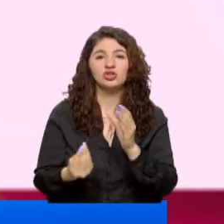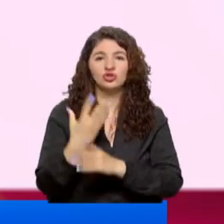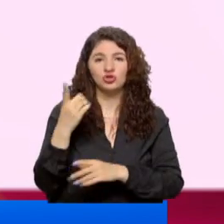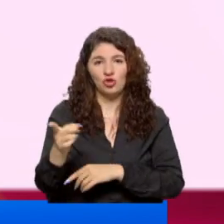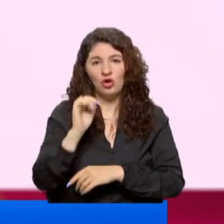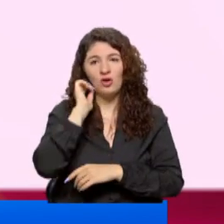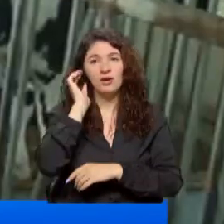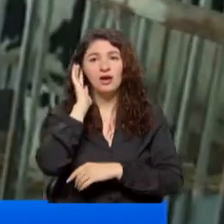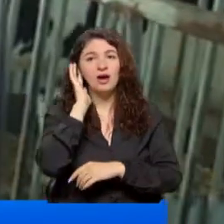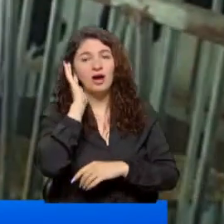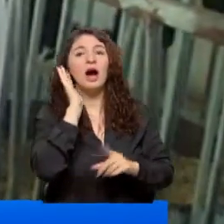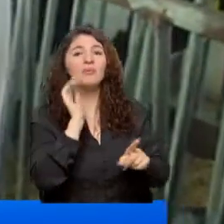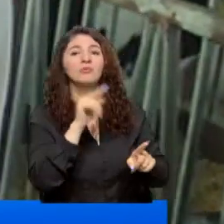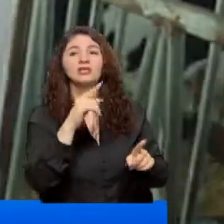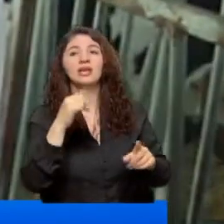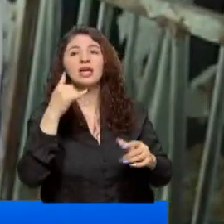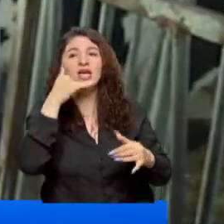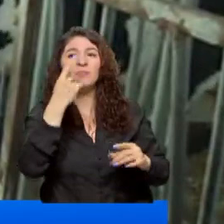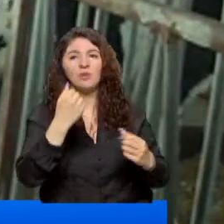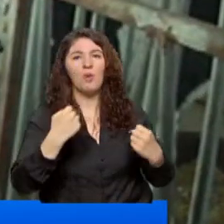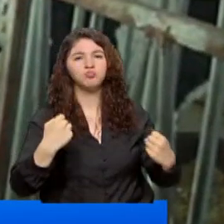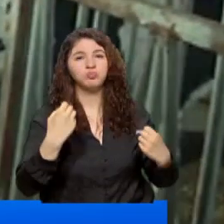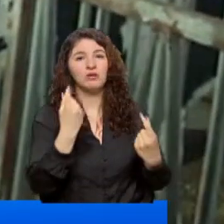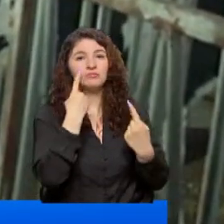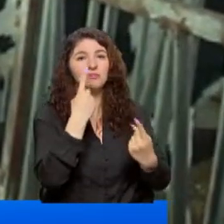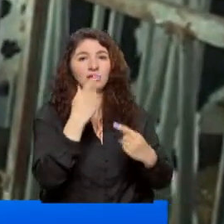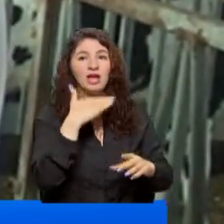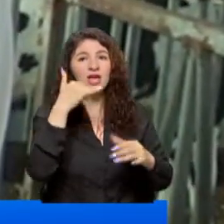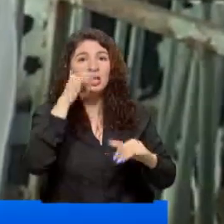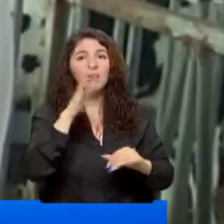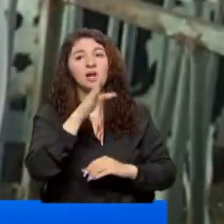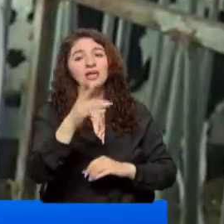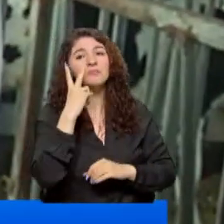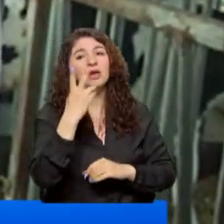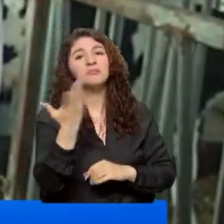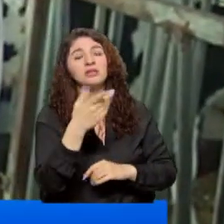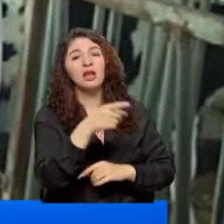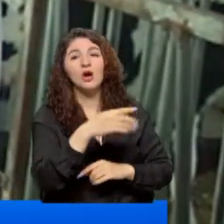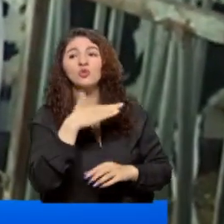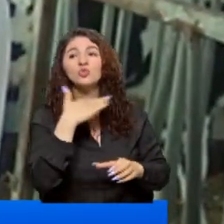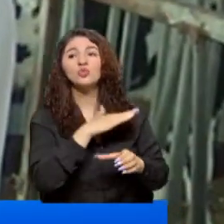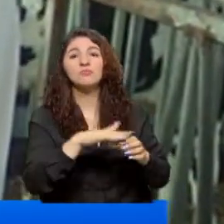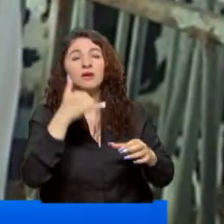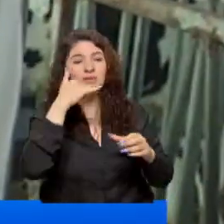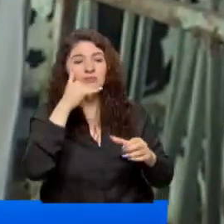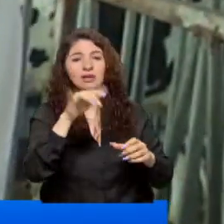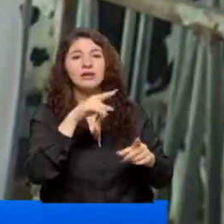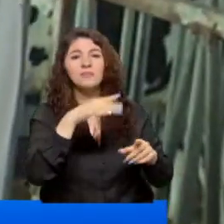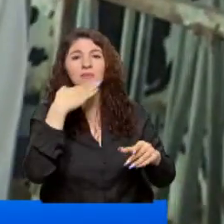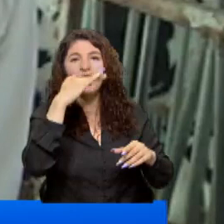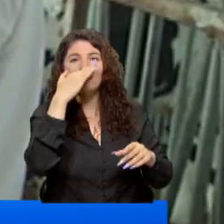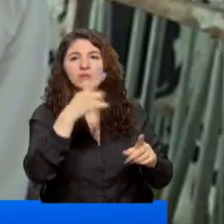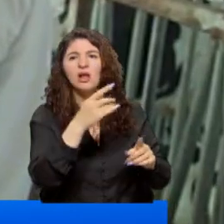verimli sağlıyoruz buradaki İnekler tombul iyi bakın İnekler ama gidin bir mesela Kurban Bayramı'nda hayvan